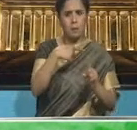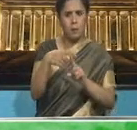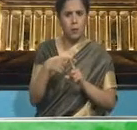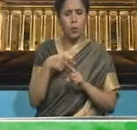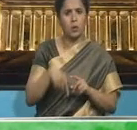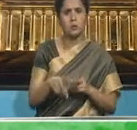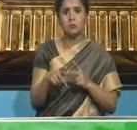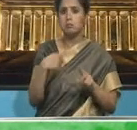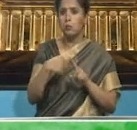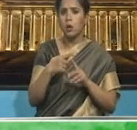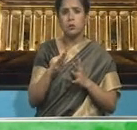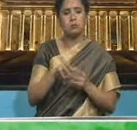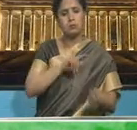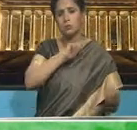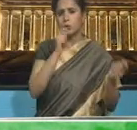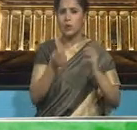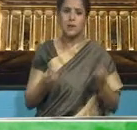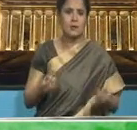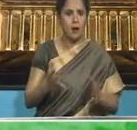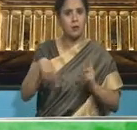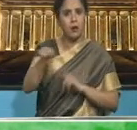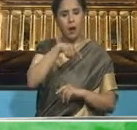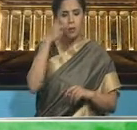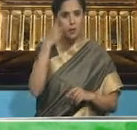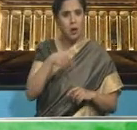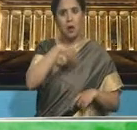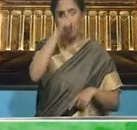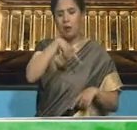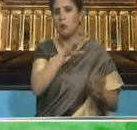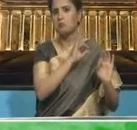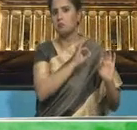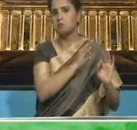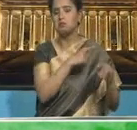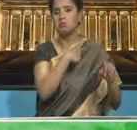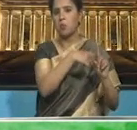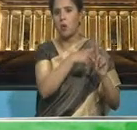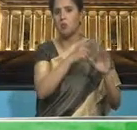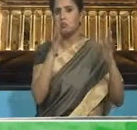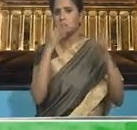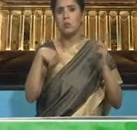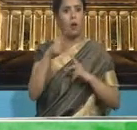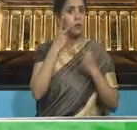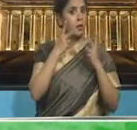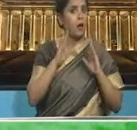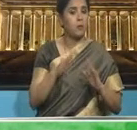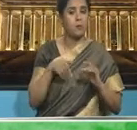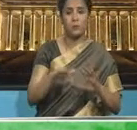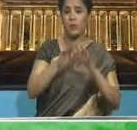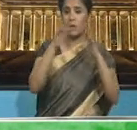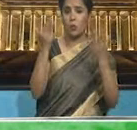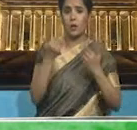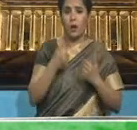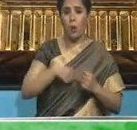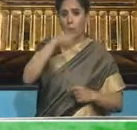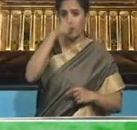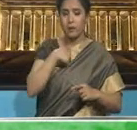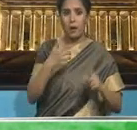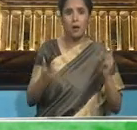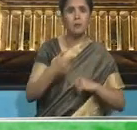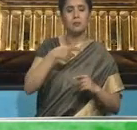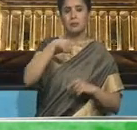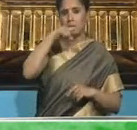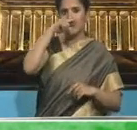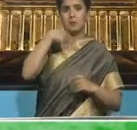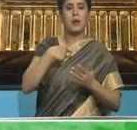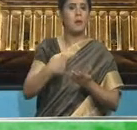सकारात्मक बदलाव आने शुरू हो गया है। विश्व मंच पर भारत ने जो सम्मान अर्जित किया है